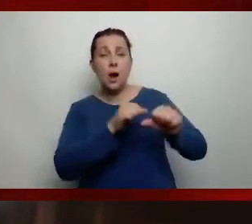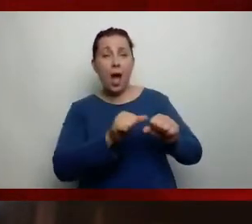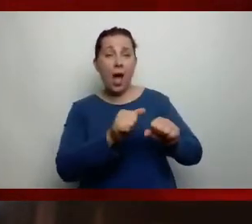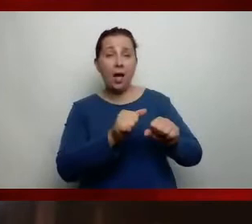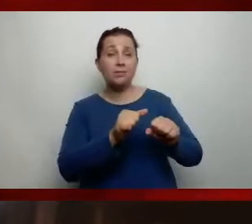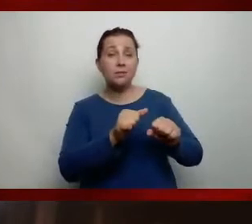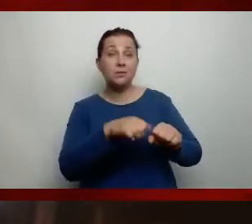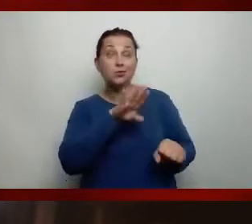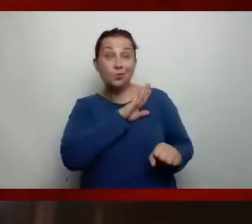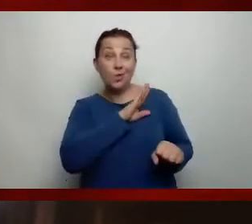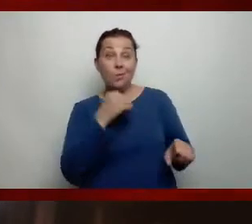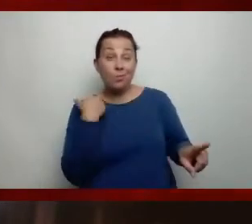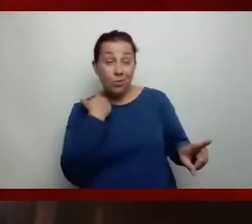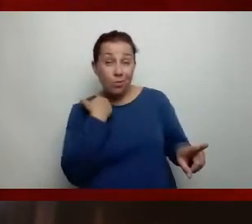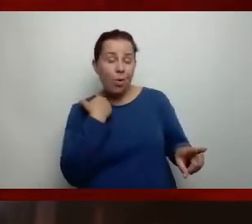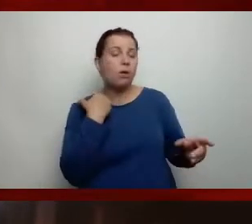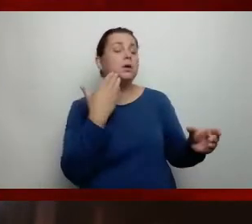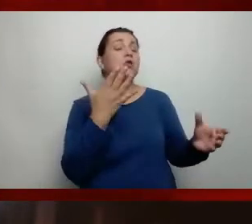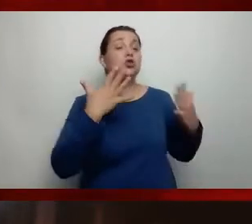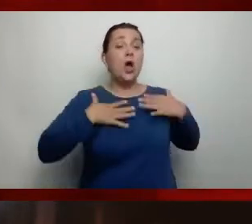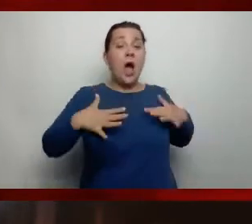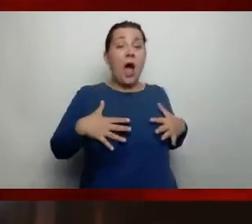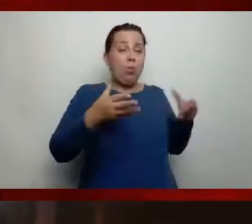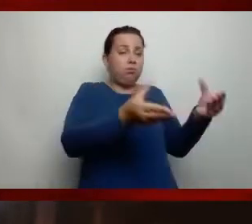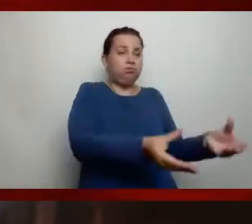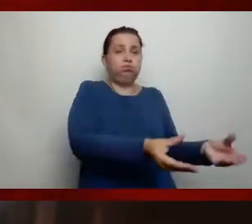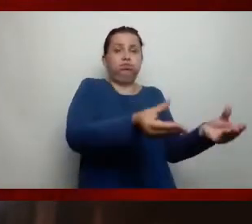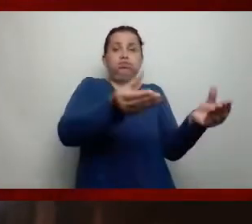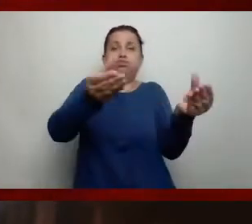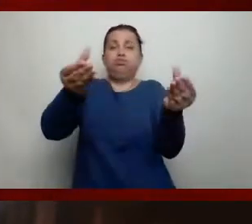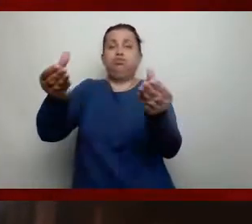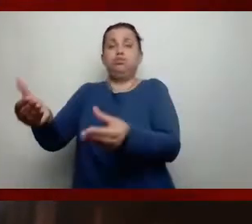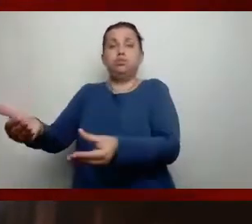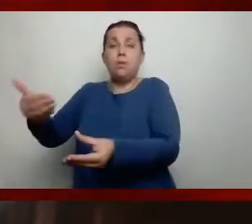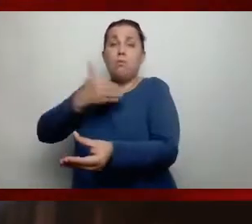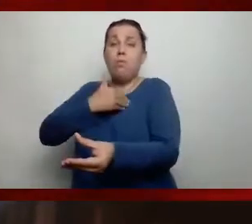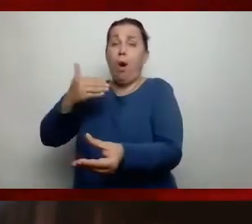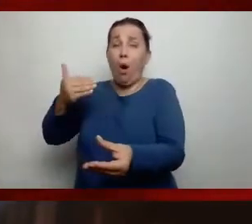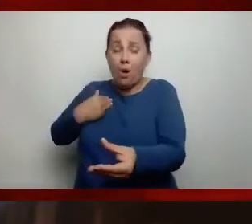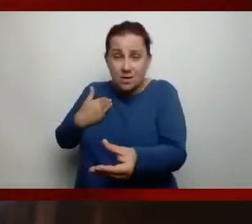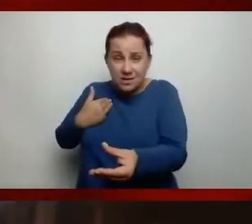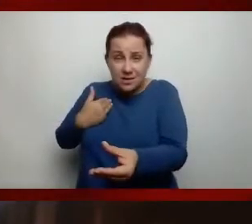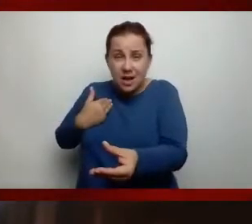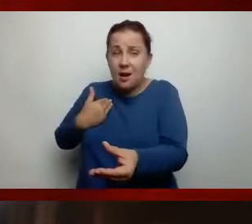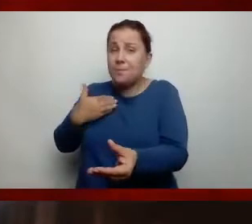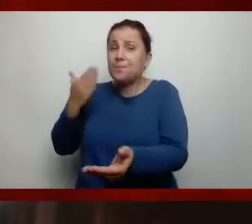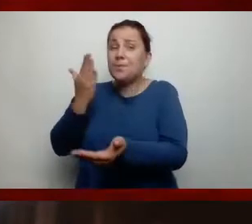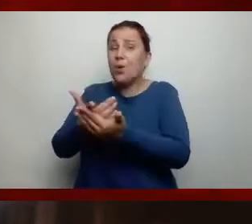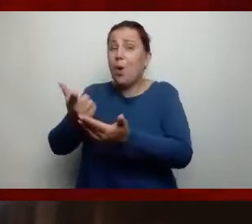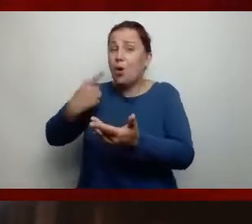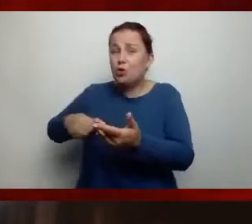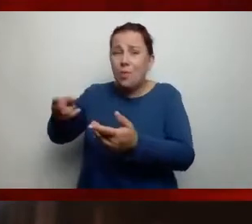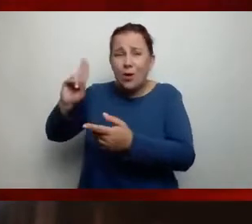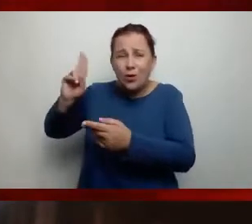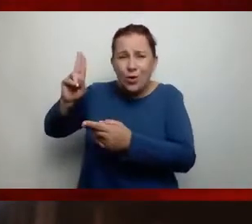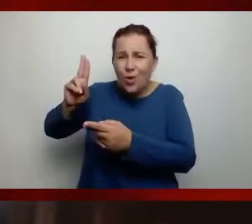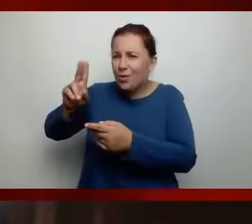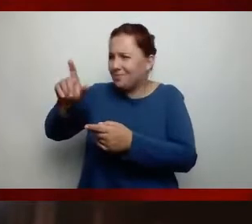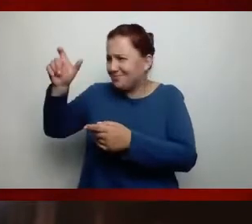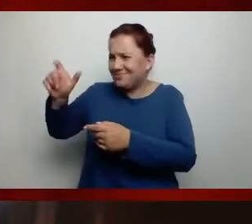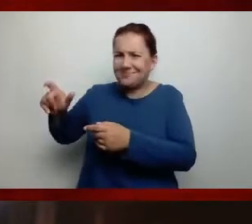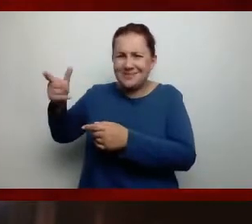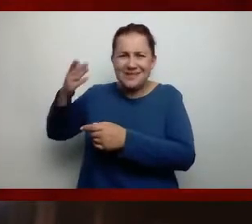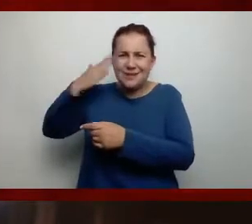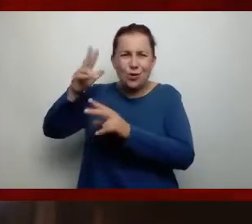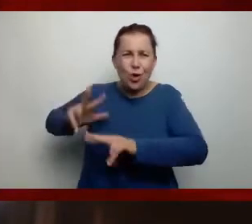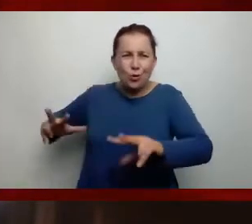zgadzało, ciało wyciągnięto, przetransportowano do Polski. Już w tym czasie krewniak Witkacego poddawał wątpliwość, czy to jest